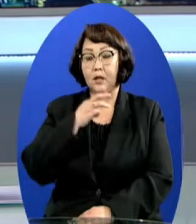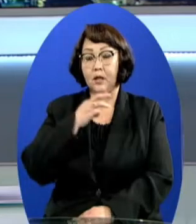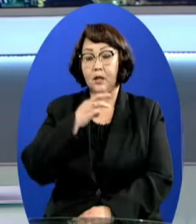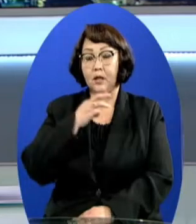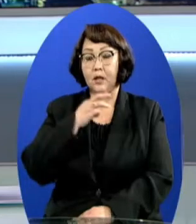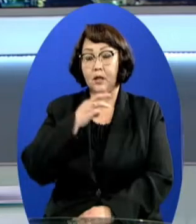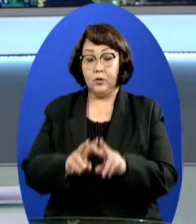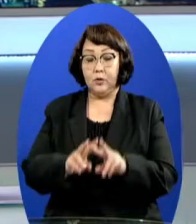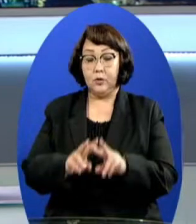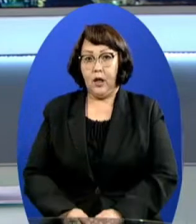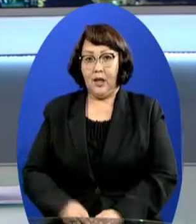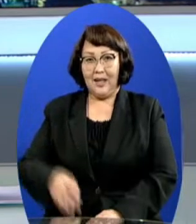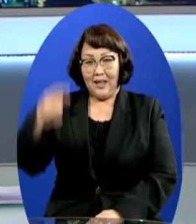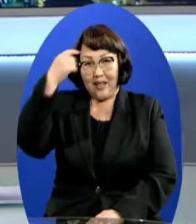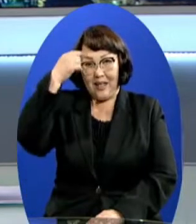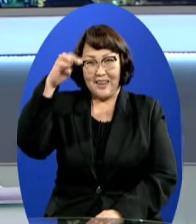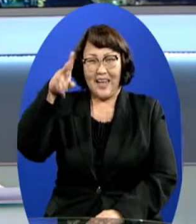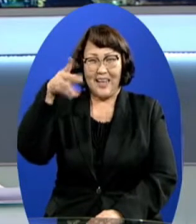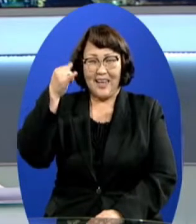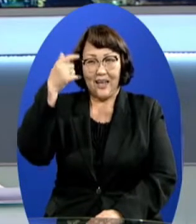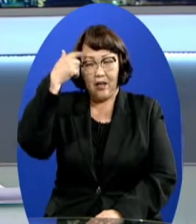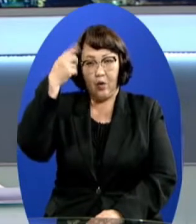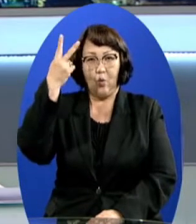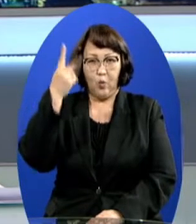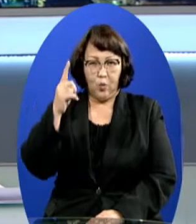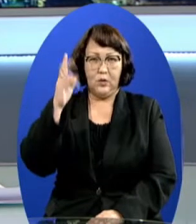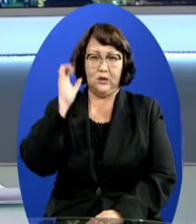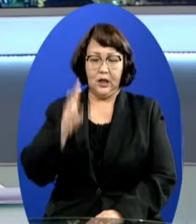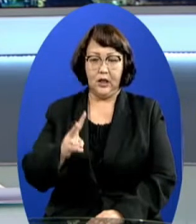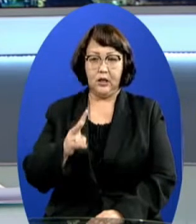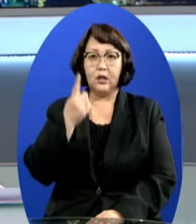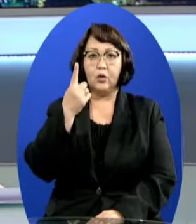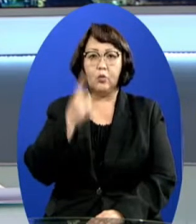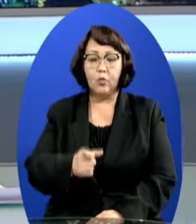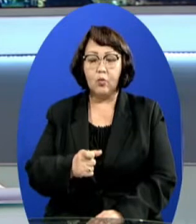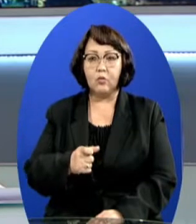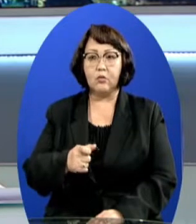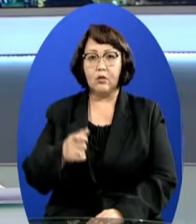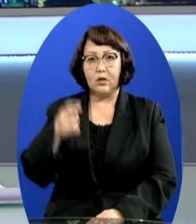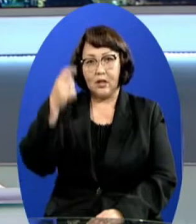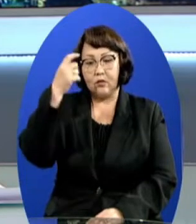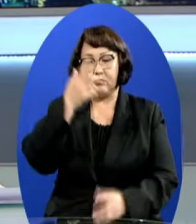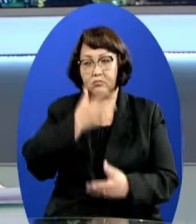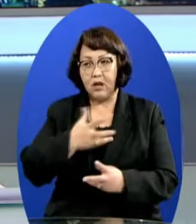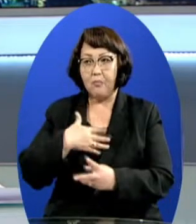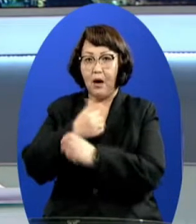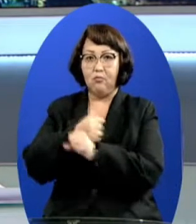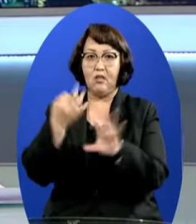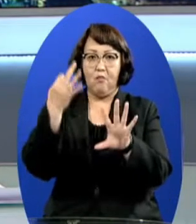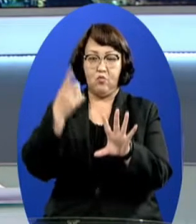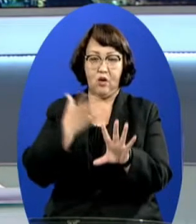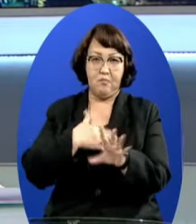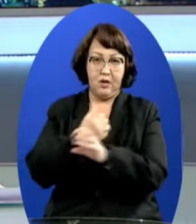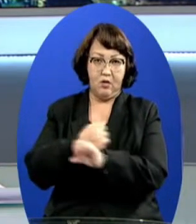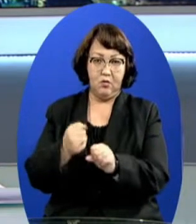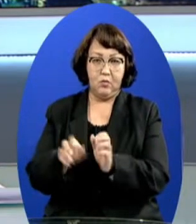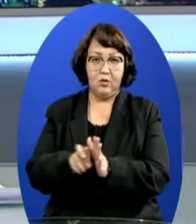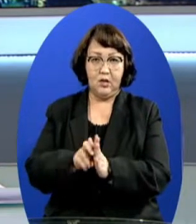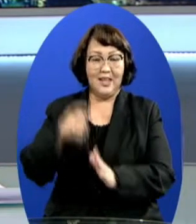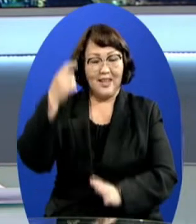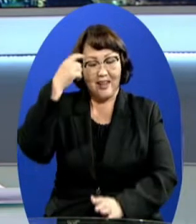Лан толно. Тэгэхээр тарихны өвхөлтөө нэг донор багадаа 8 хүнд амьдрал биелгэлдэг байна. Манай улс 2018 онд донорын тухай хуулийг шинжилснээр